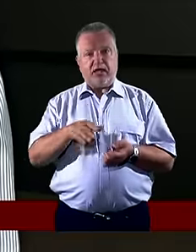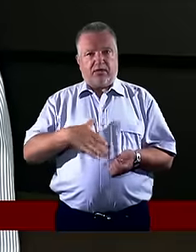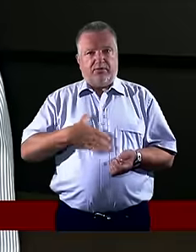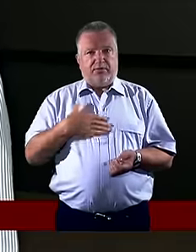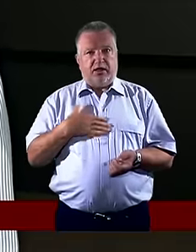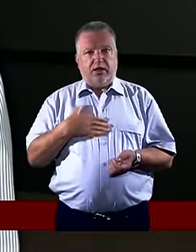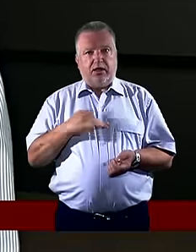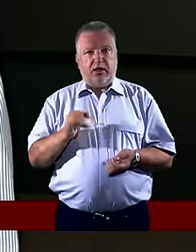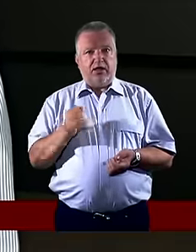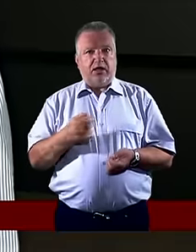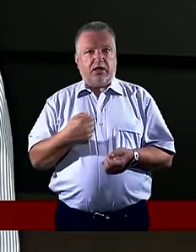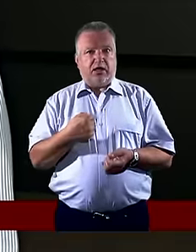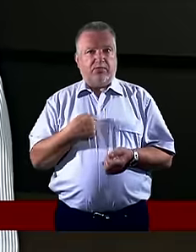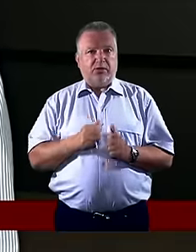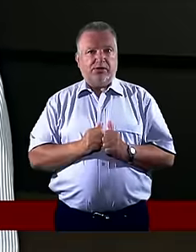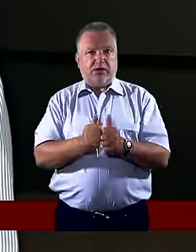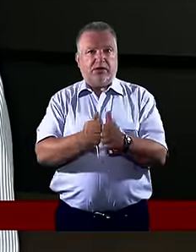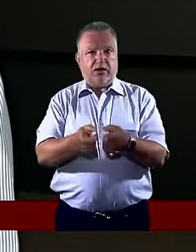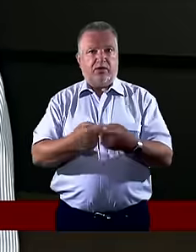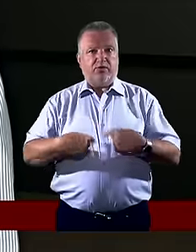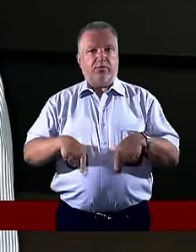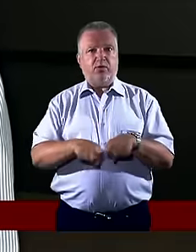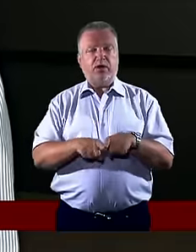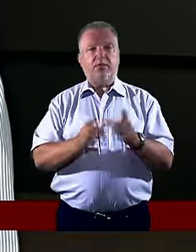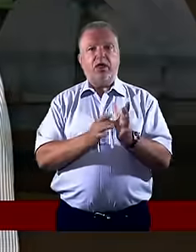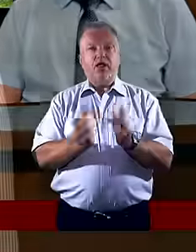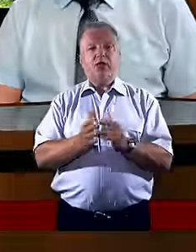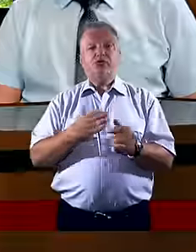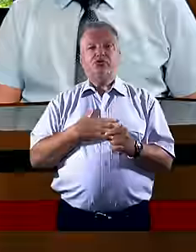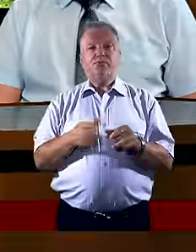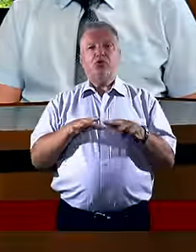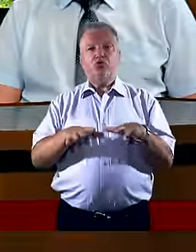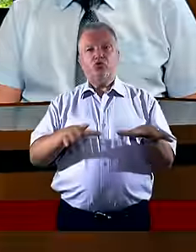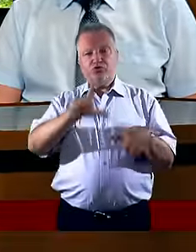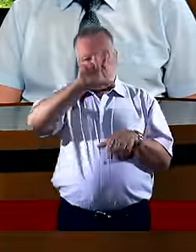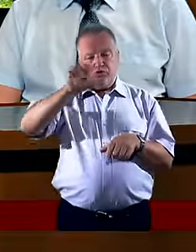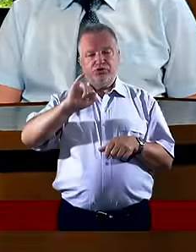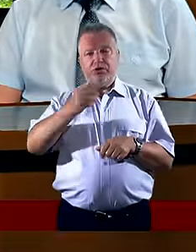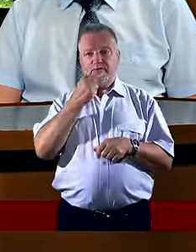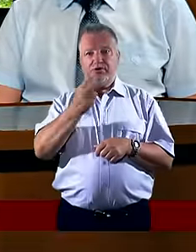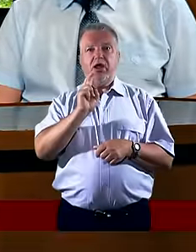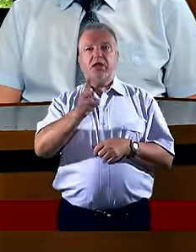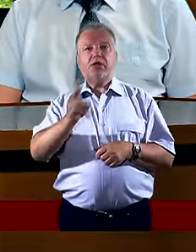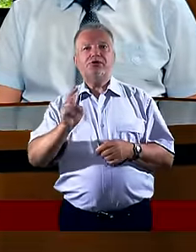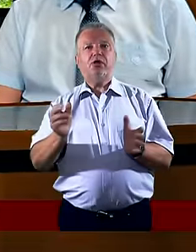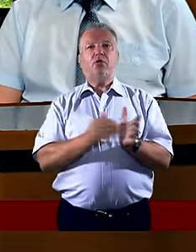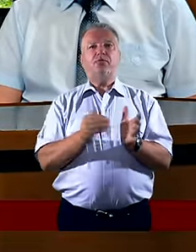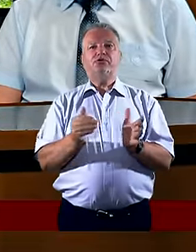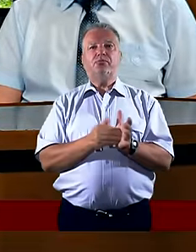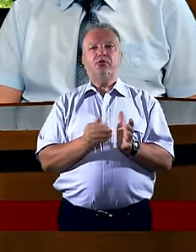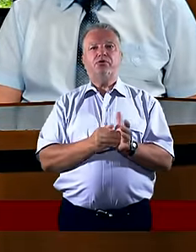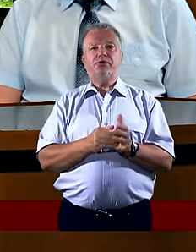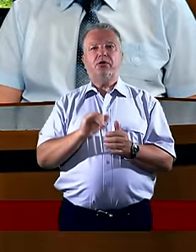pytanie, jaką my rolę rzeczywiście spełniamy? Pan Jezus ma tłum ludzi i widzi każdego